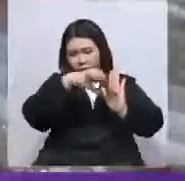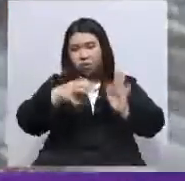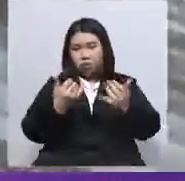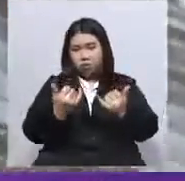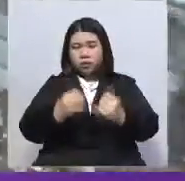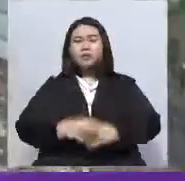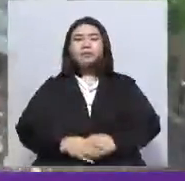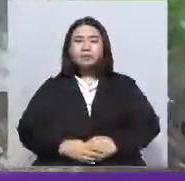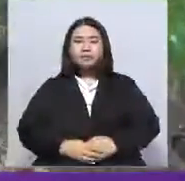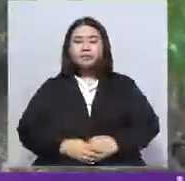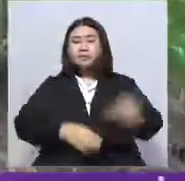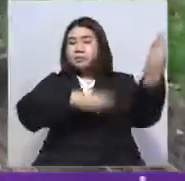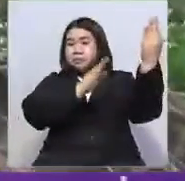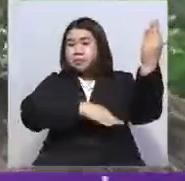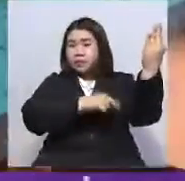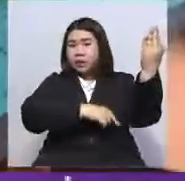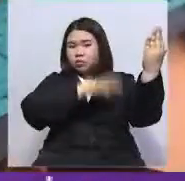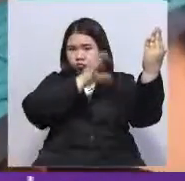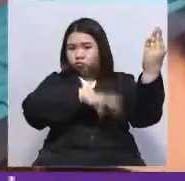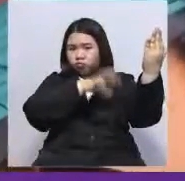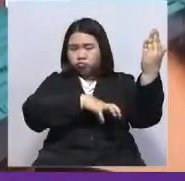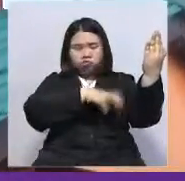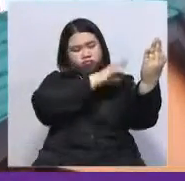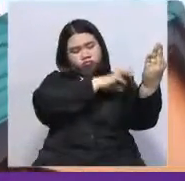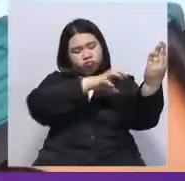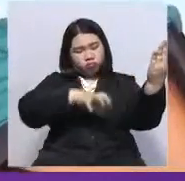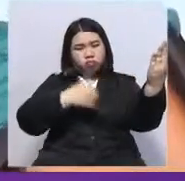ะนี้นะคะภาคใต้มีฝนฟ้าคะนองบางแห่ง